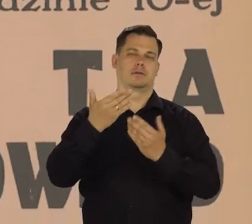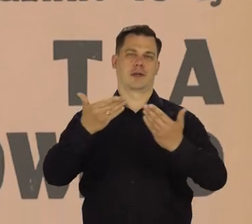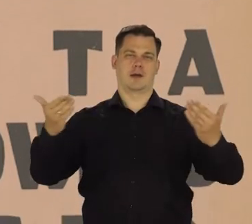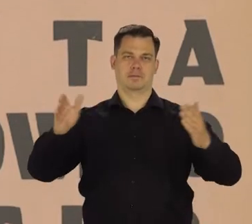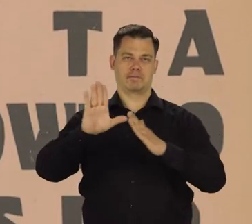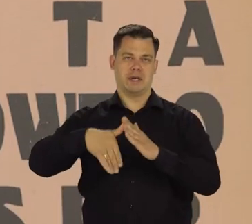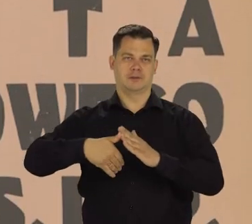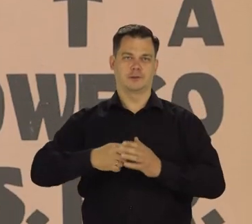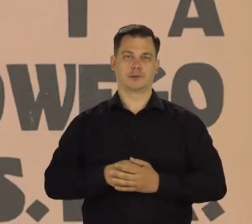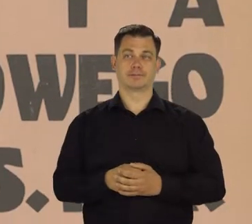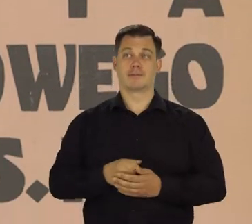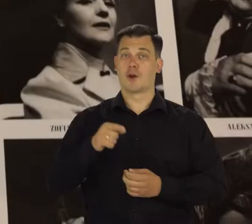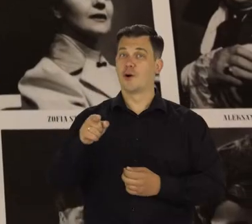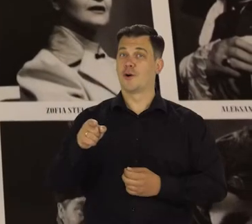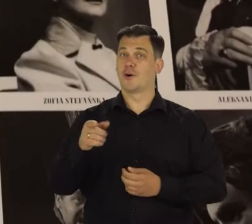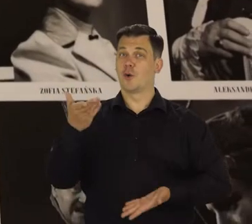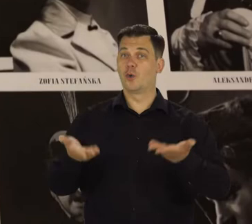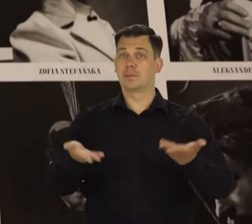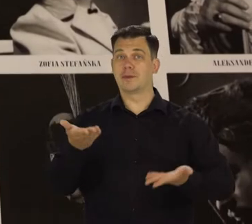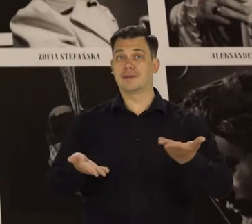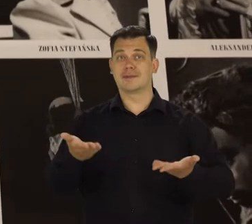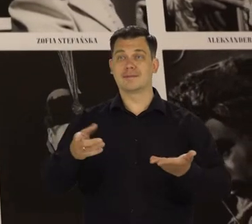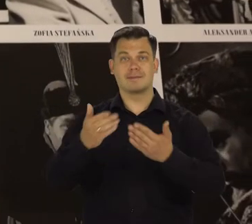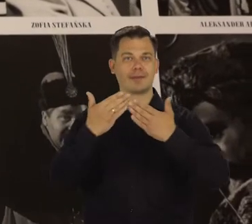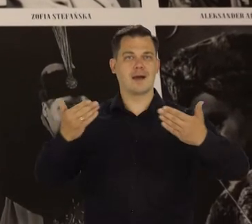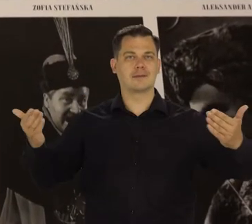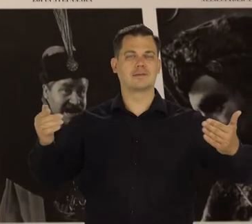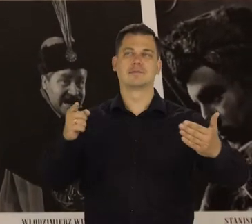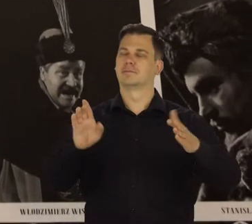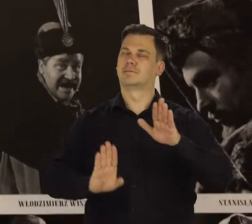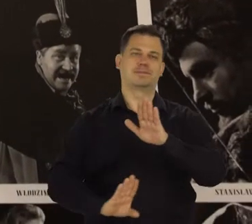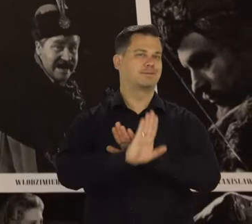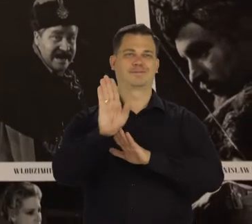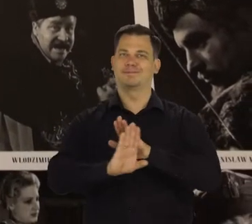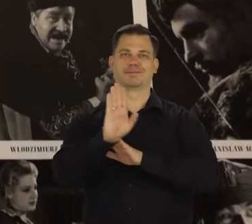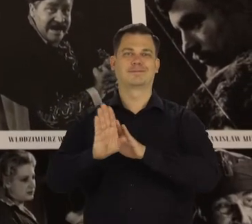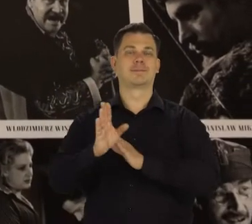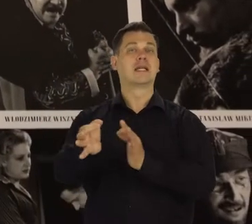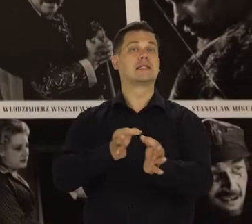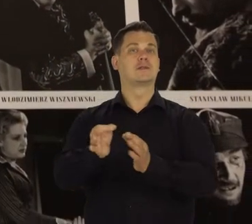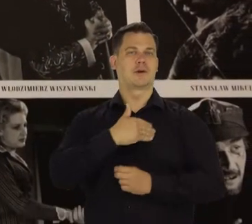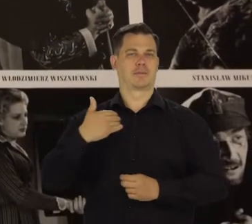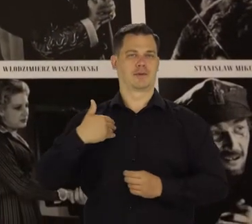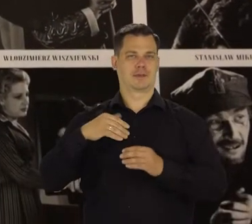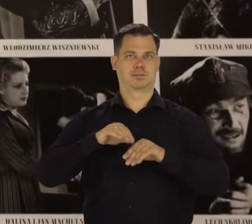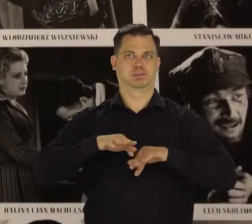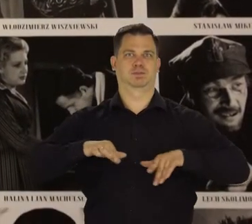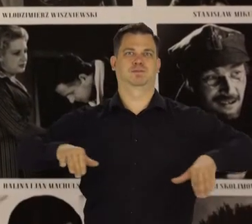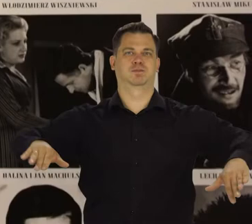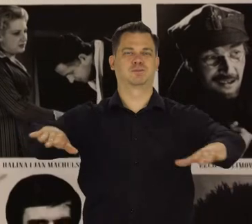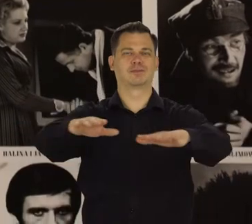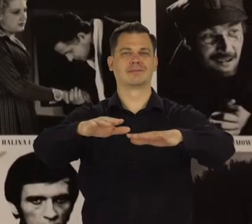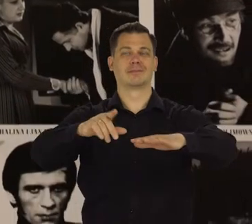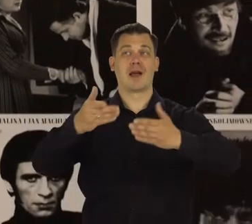teatr miejski. To właśnie na scenie Lubelskiego Teatru Miejskiego rozpoczęła się powojenna historia polskiego